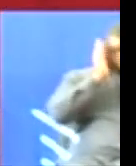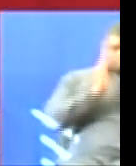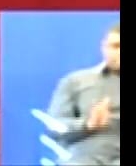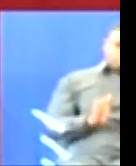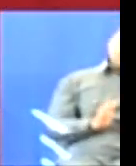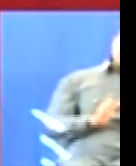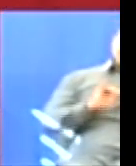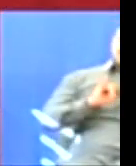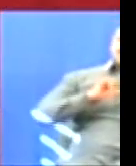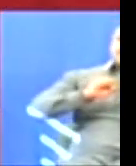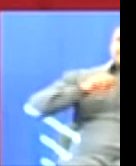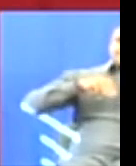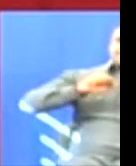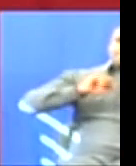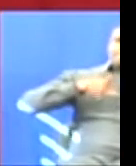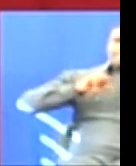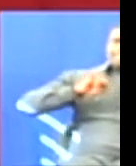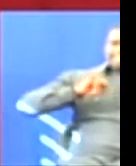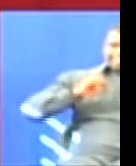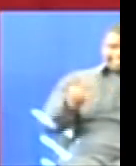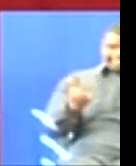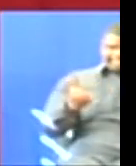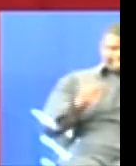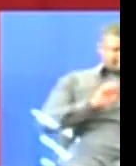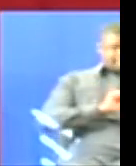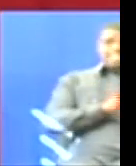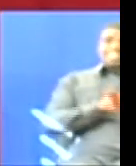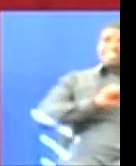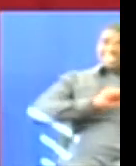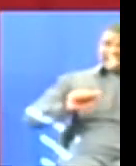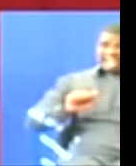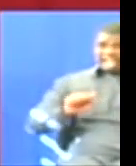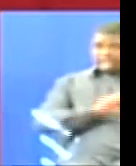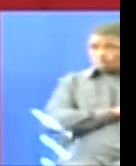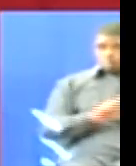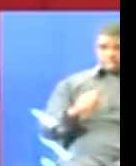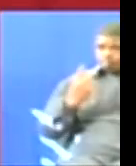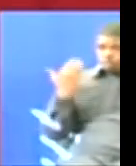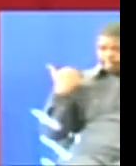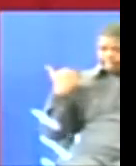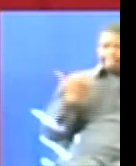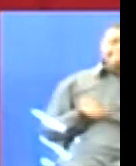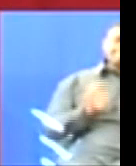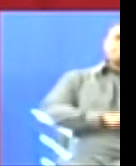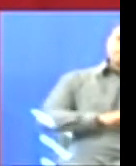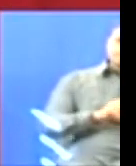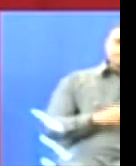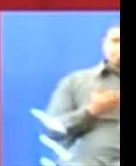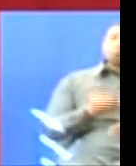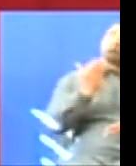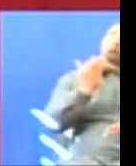Ismail Abdul Karim Shah, ambaye amefariki takriban wiki moja iliyopita. Mwenyezi